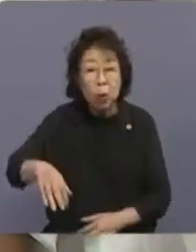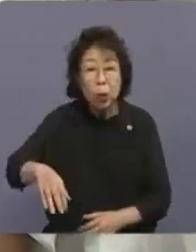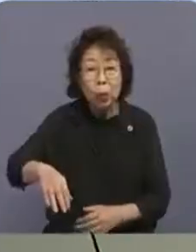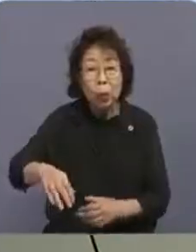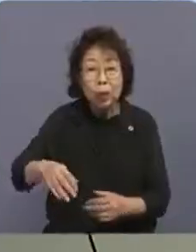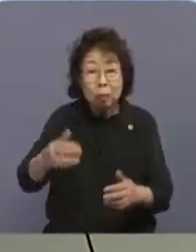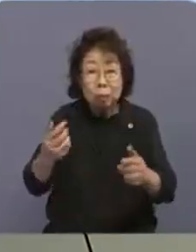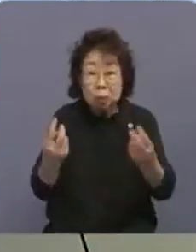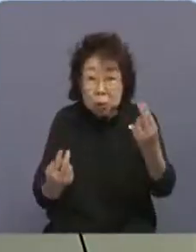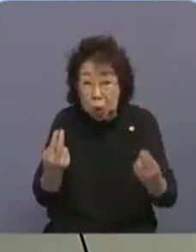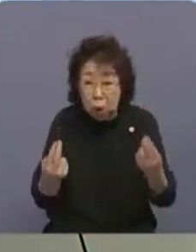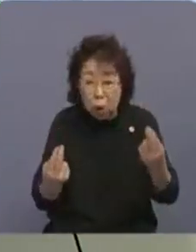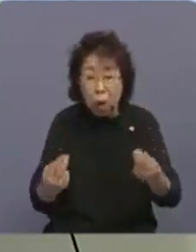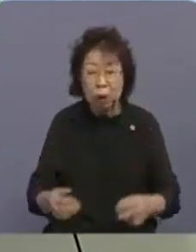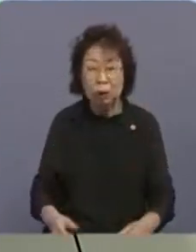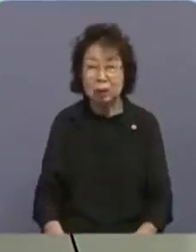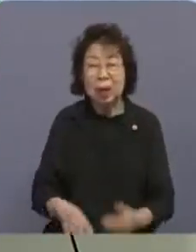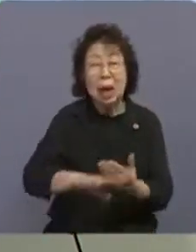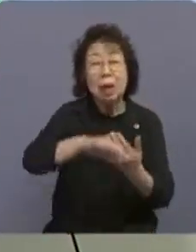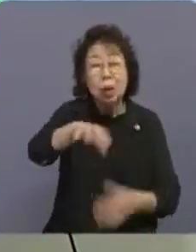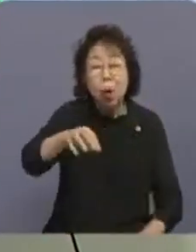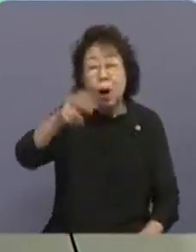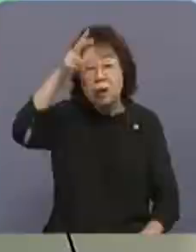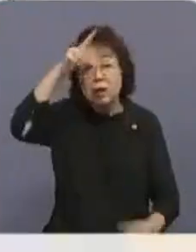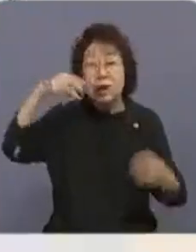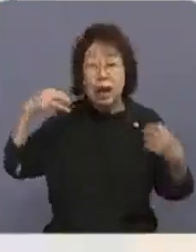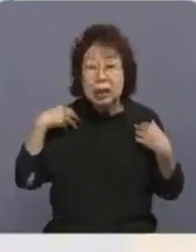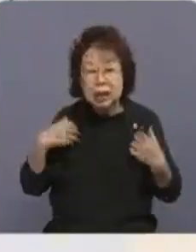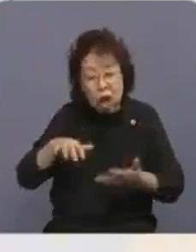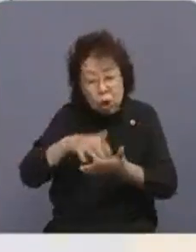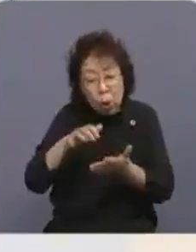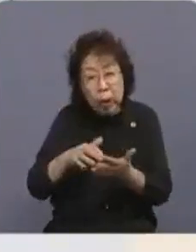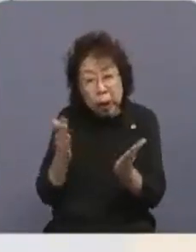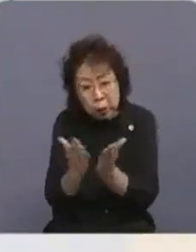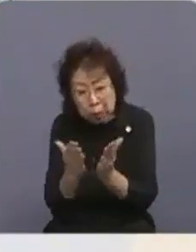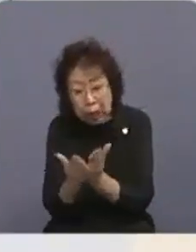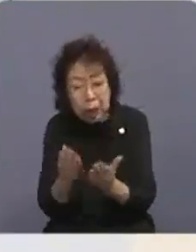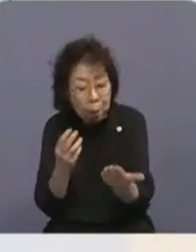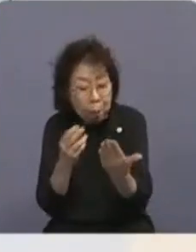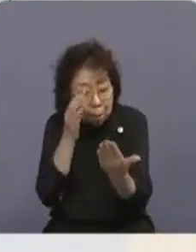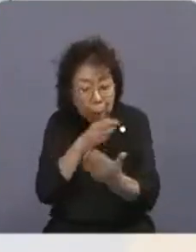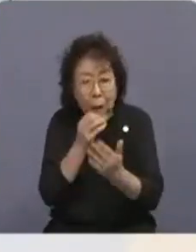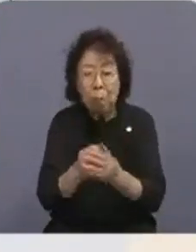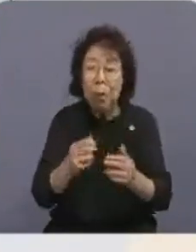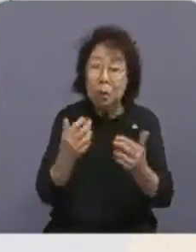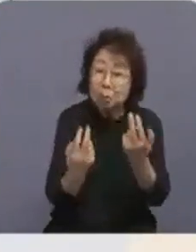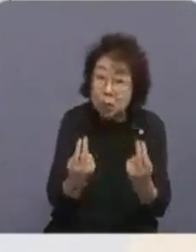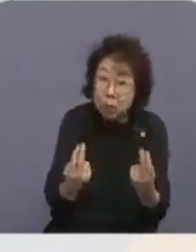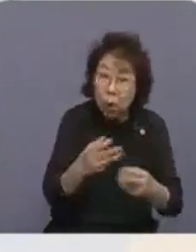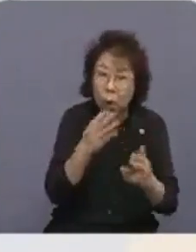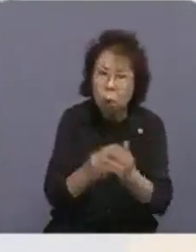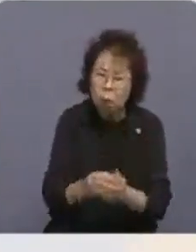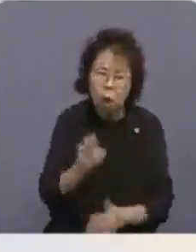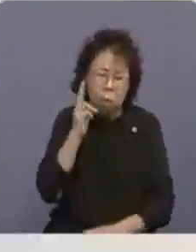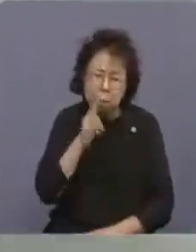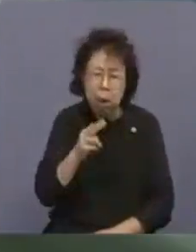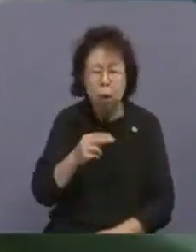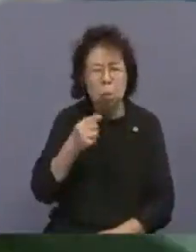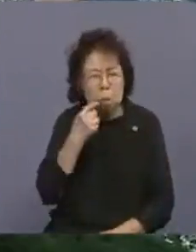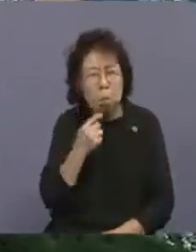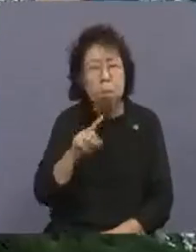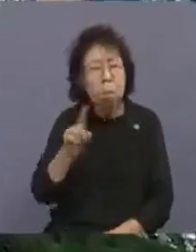비교하기 위해 KBS는 각 지역 경찰청과 통계청 자료를 토대로 인구 대비 5대 범죄를